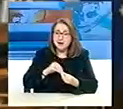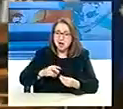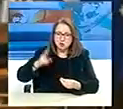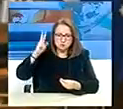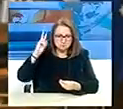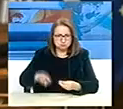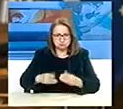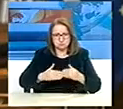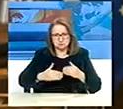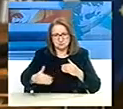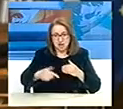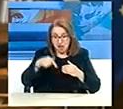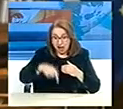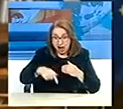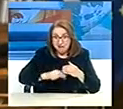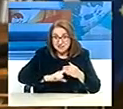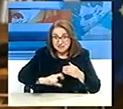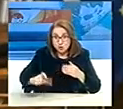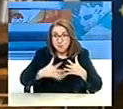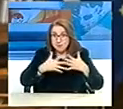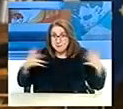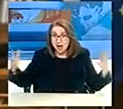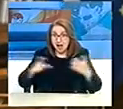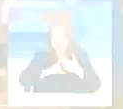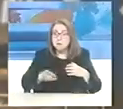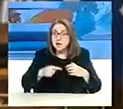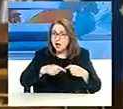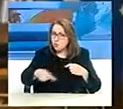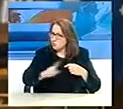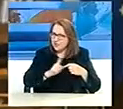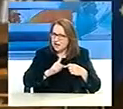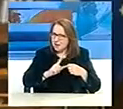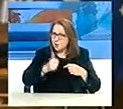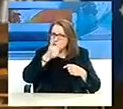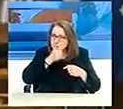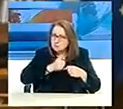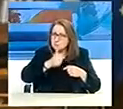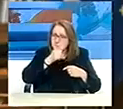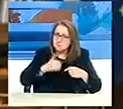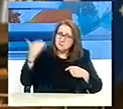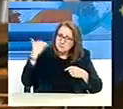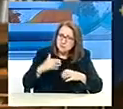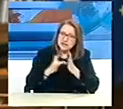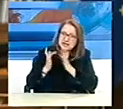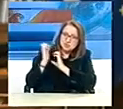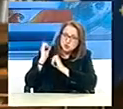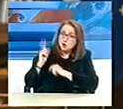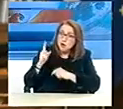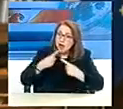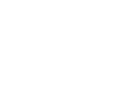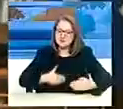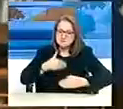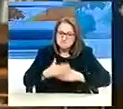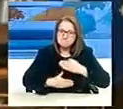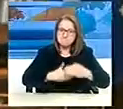Αυτή είναι η πιο κρίσιμη εβδομάδα. Μια πραγματικά μεγάλη εβδομάδα. Για να ξεπεραστεί ο Γολγοθάς της πανδημίας και να φτάσουμε στην